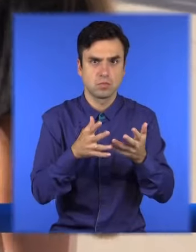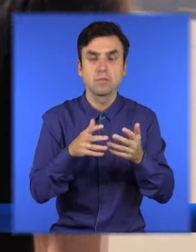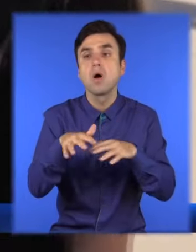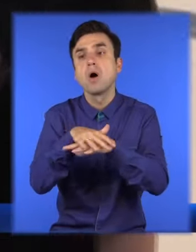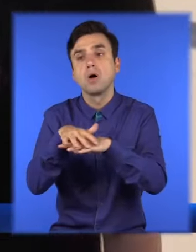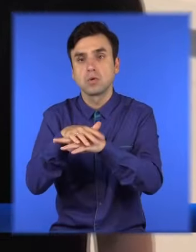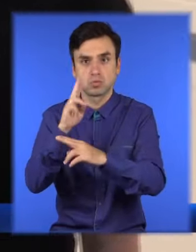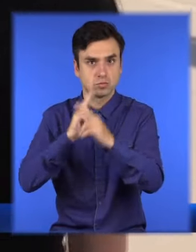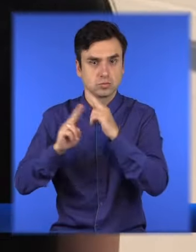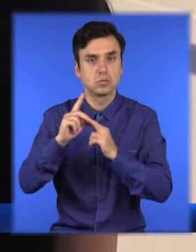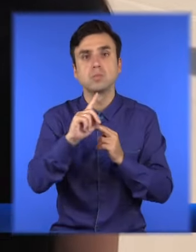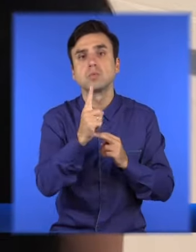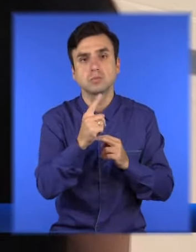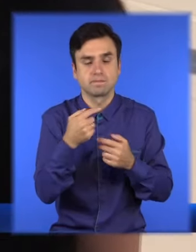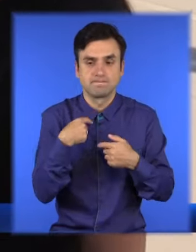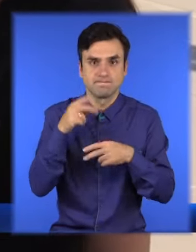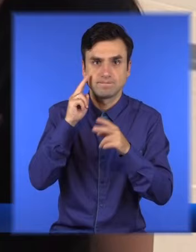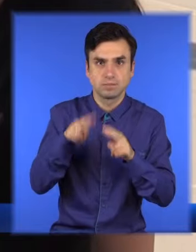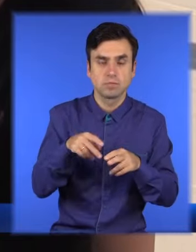знаю. Ну до скільки він ходить?